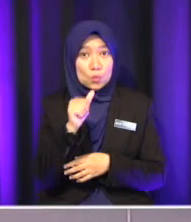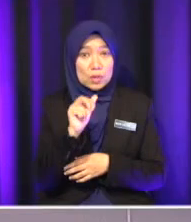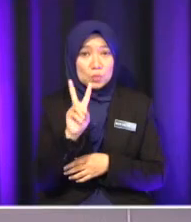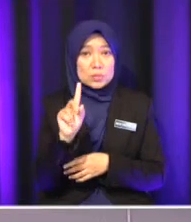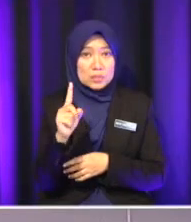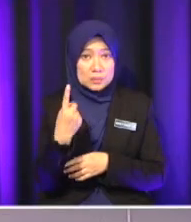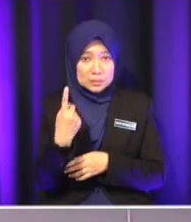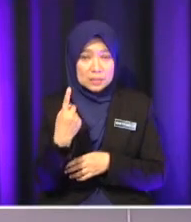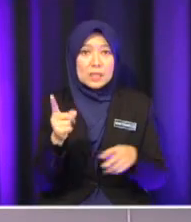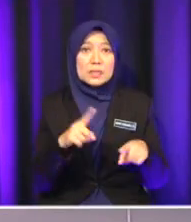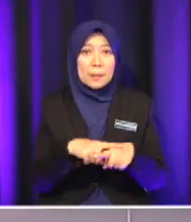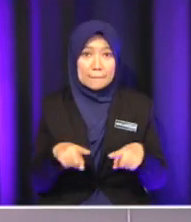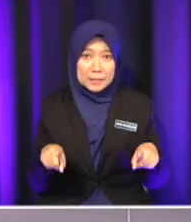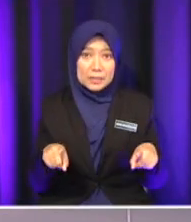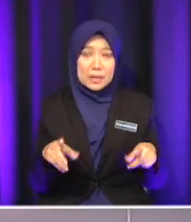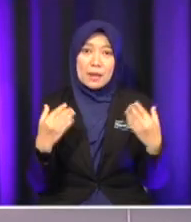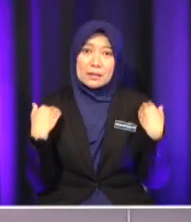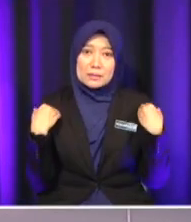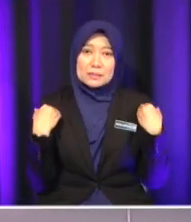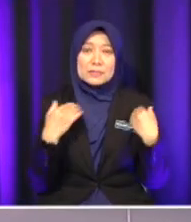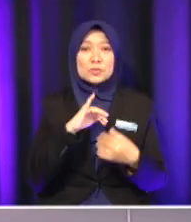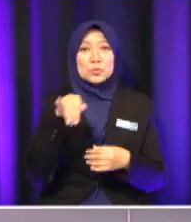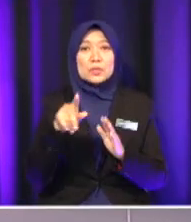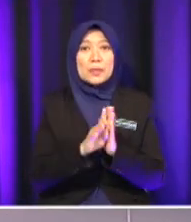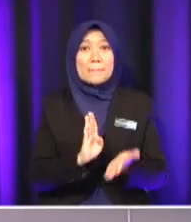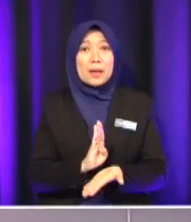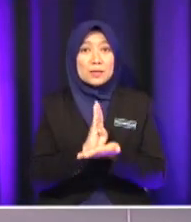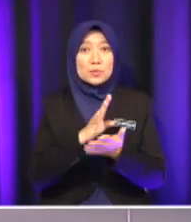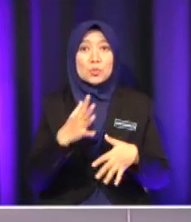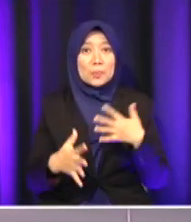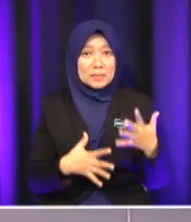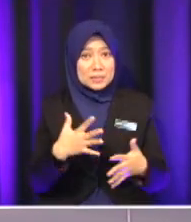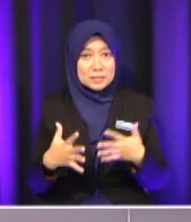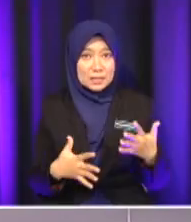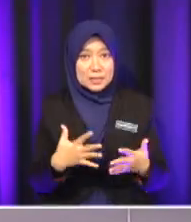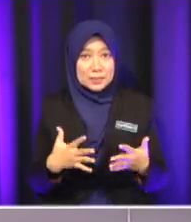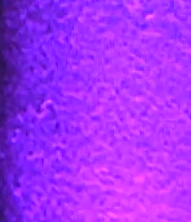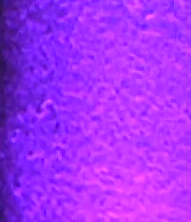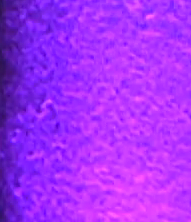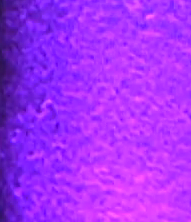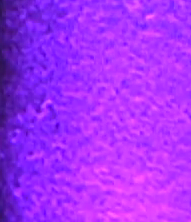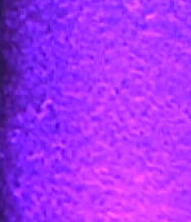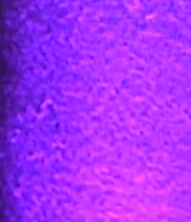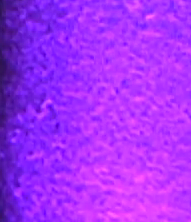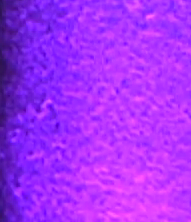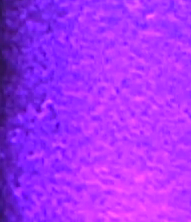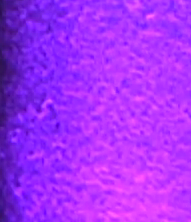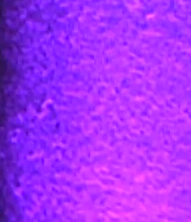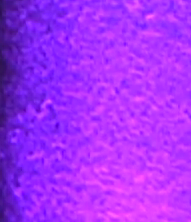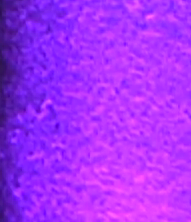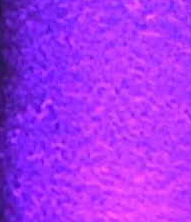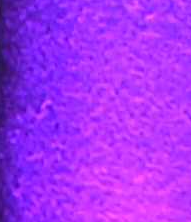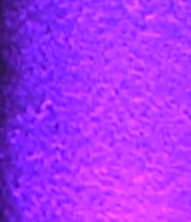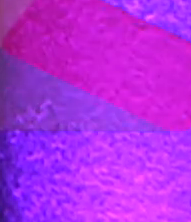saja tapi kita turut dibantu oleh juru basi isyarat kita pada hari ini selamat datang ucapkan kepada cek gu Nur